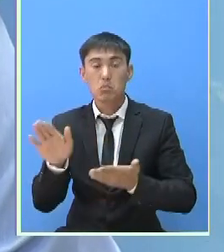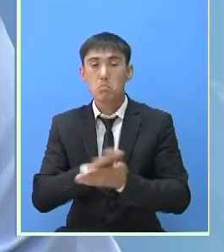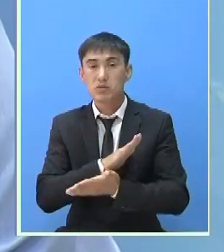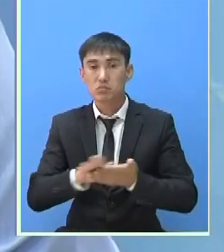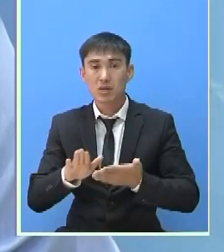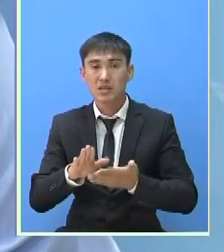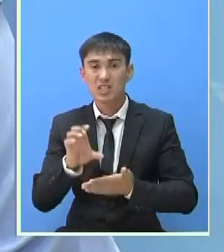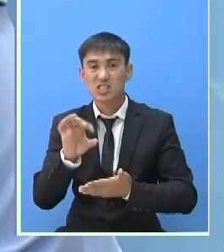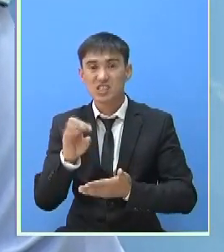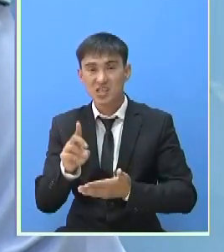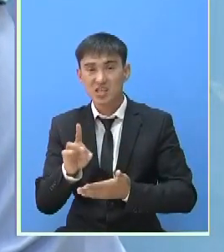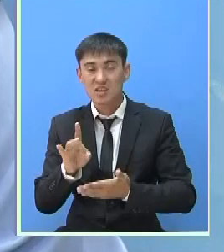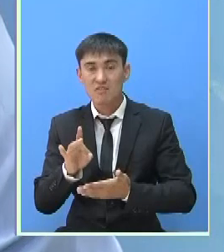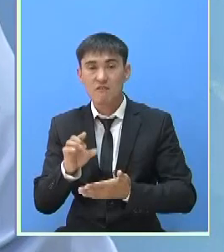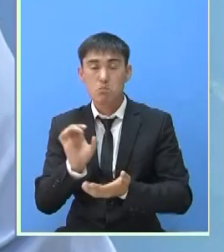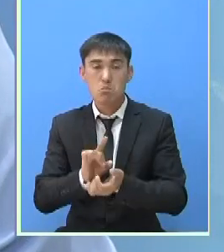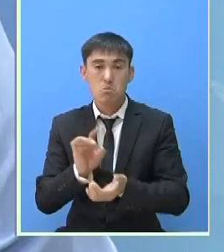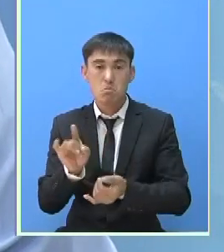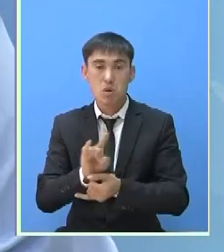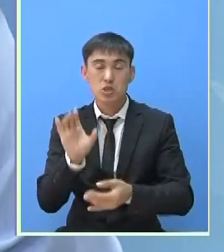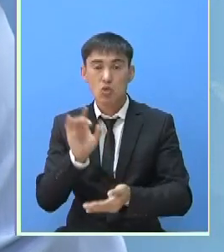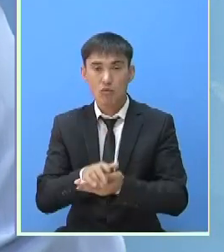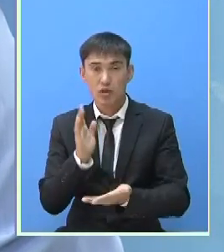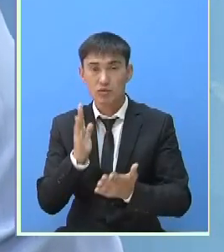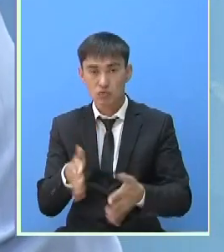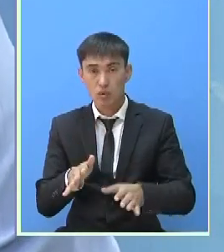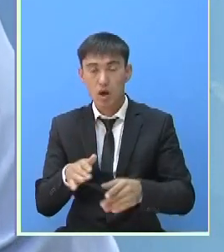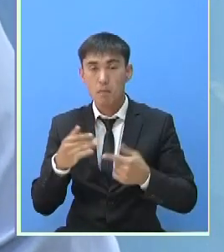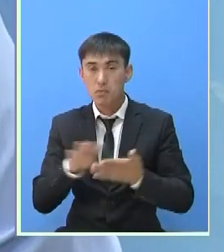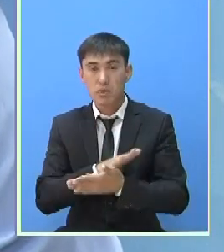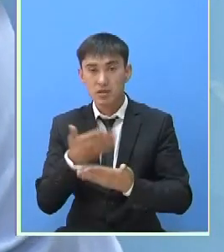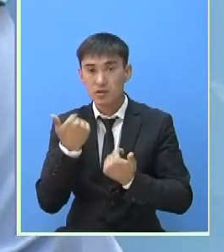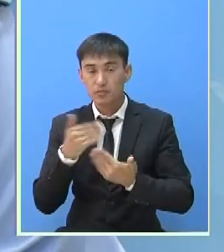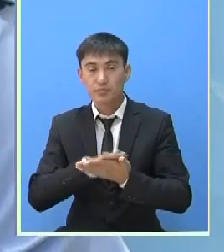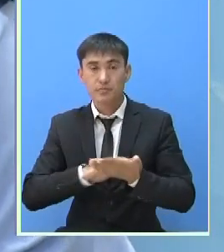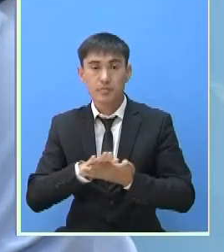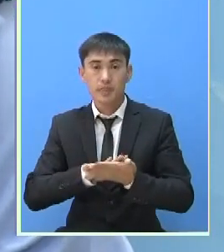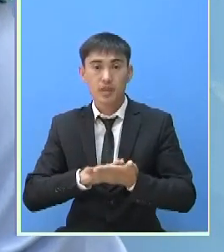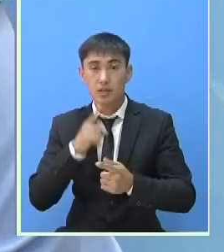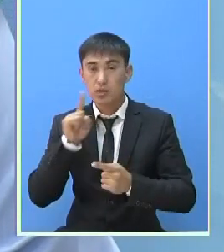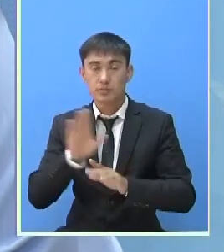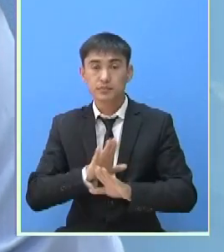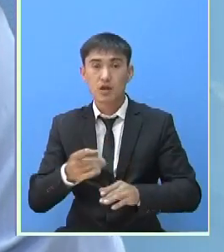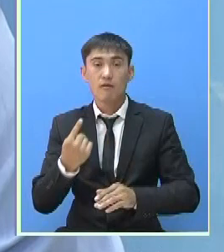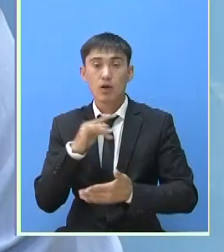бывает только мышеловки. То есть они зовут других людей. Далеко не надо ходить. Есть пример по городу